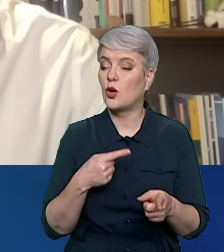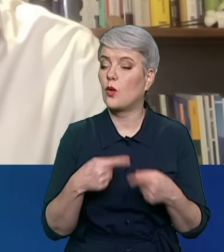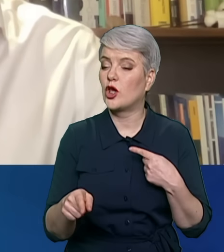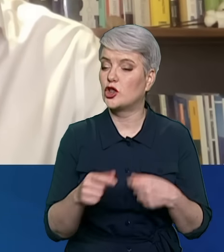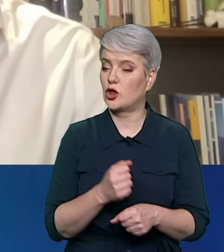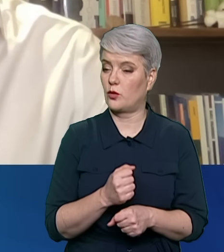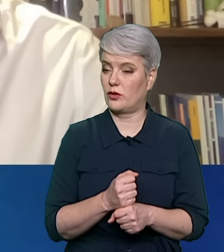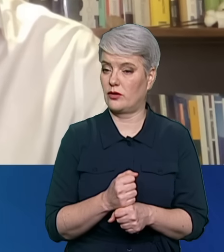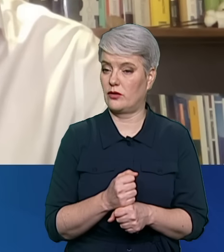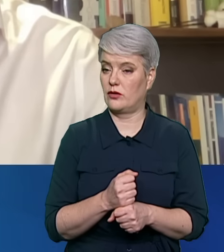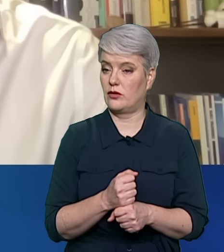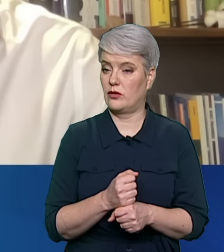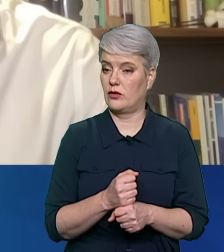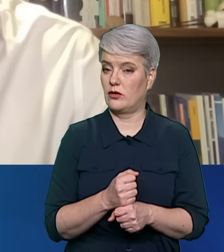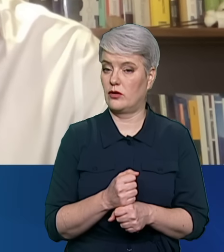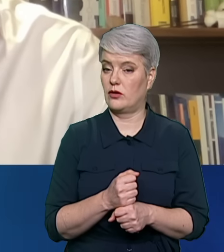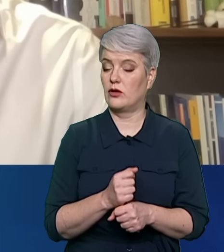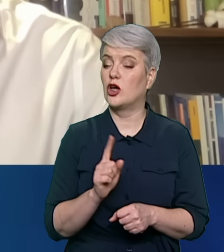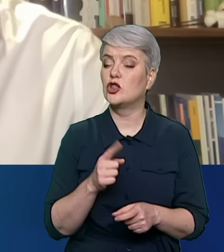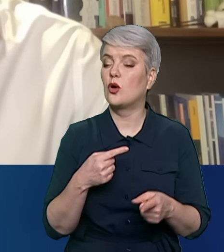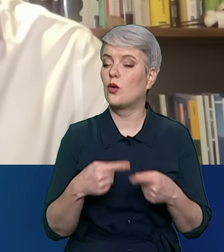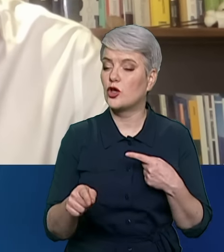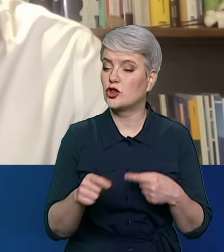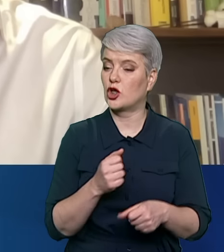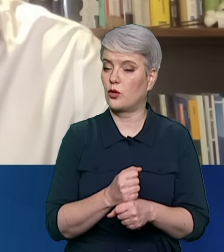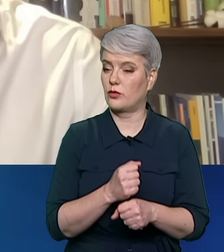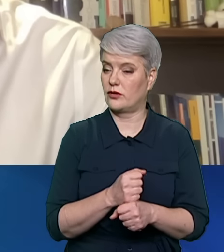не комітет, а саме Верховна Рада. Зрозуміло. А щось інше це що?